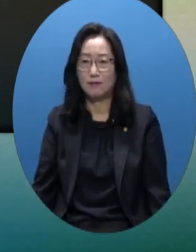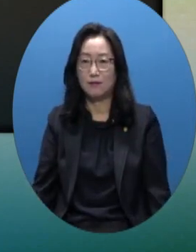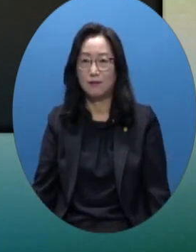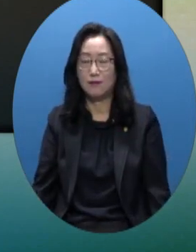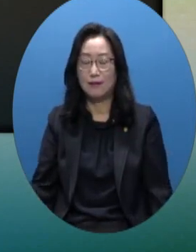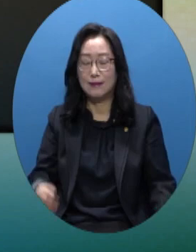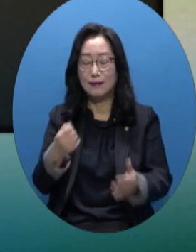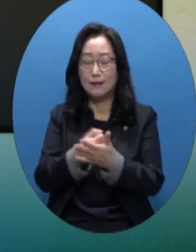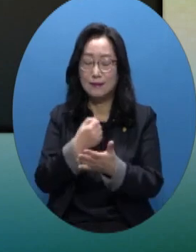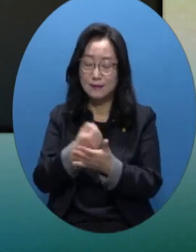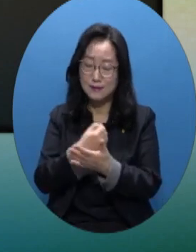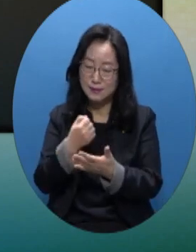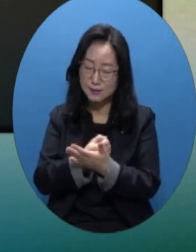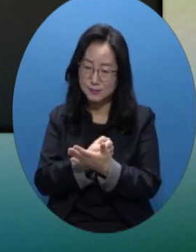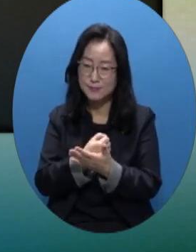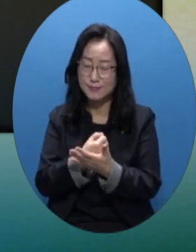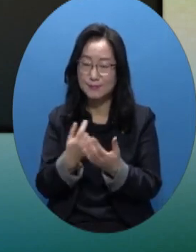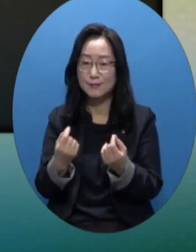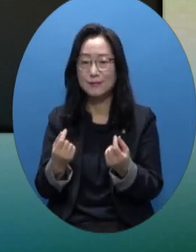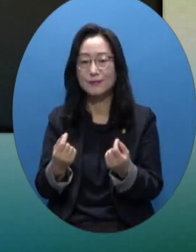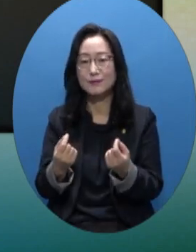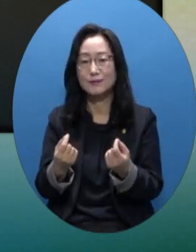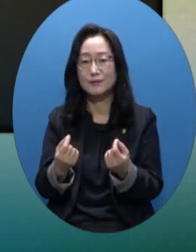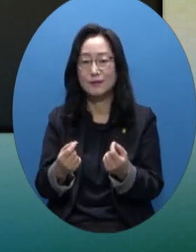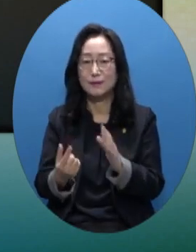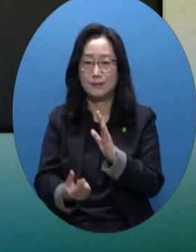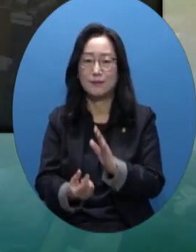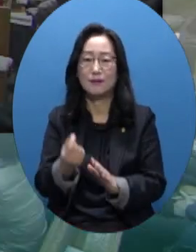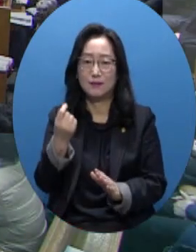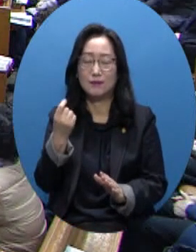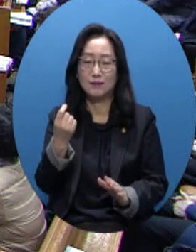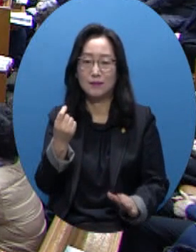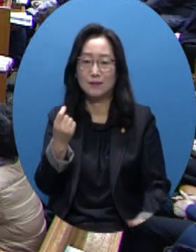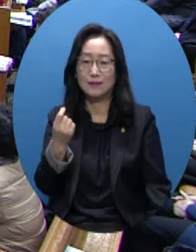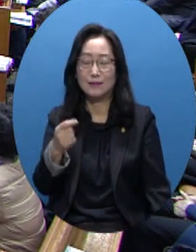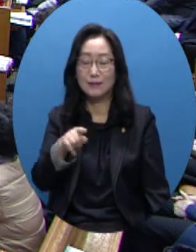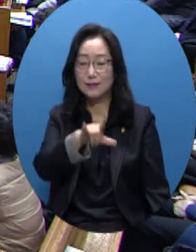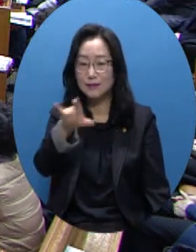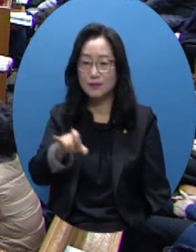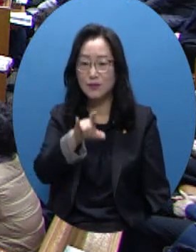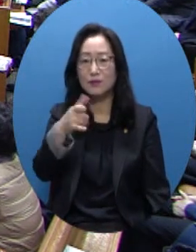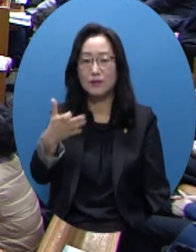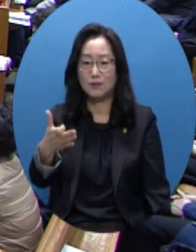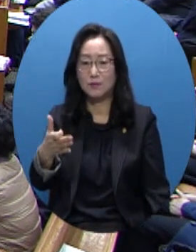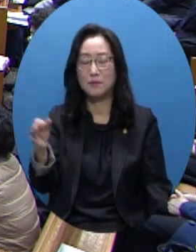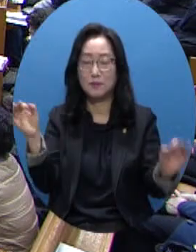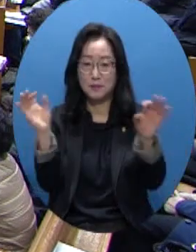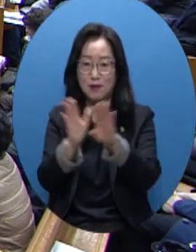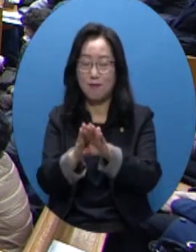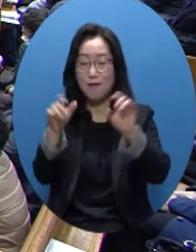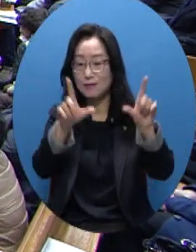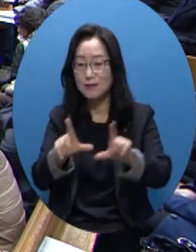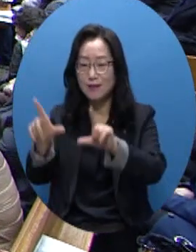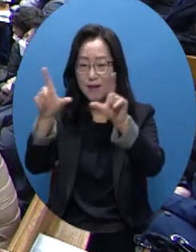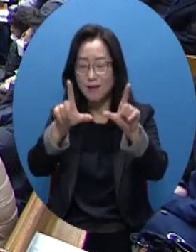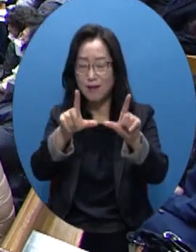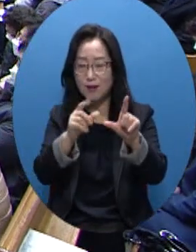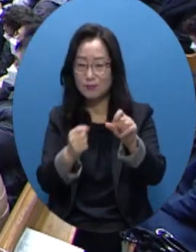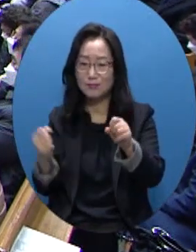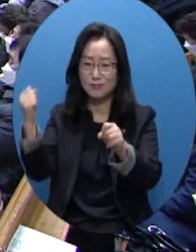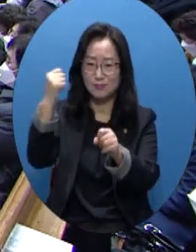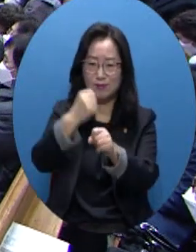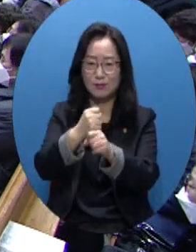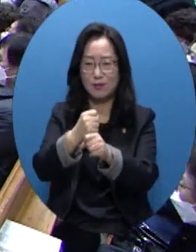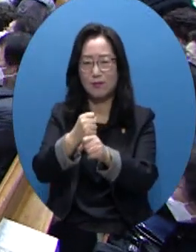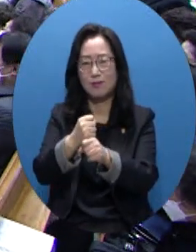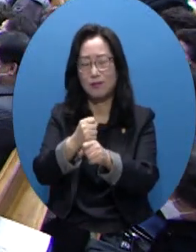만 다온 현실입니다 속히 이고 날과 종식 되어서 우리 삶이 정상적으로 회복되기 로